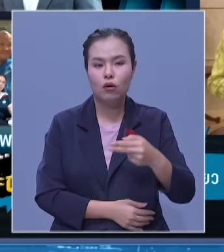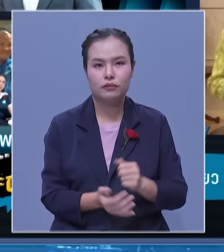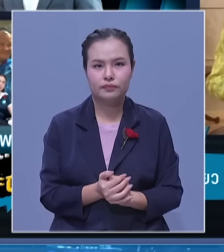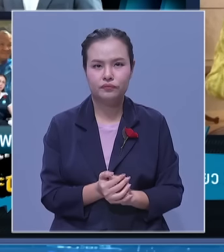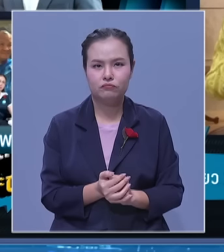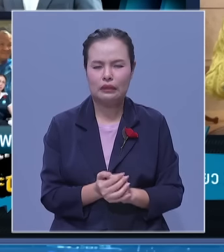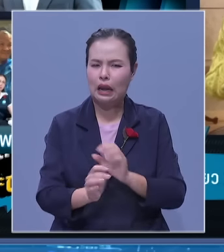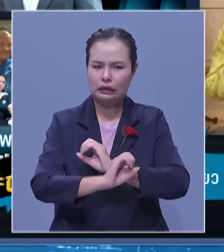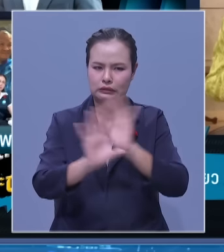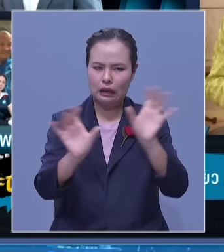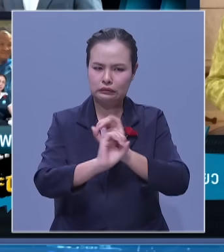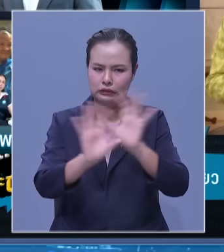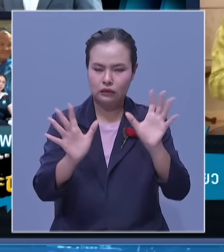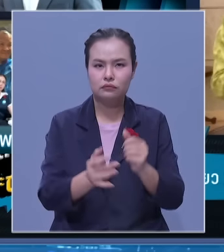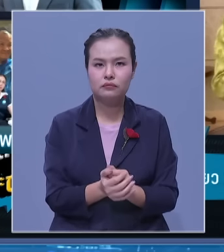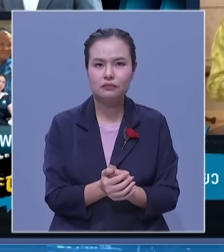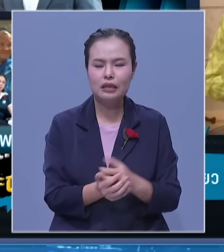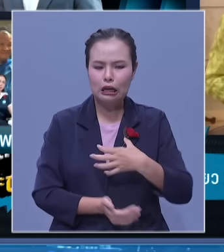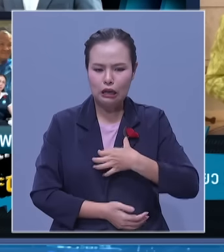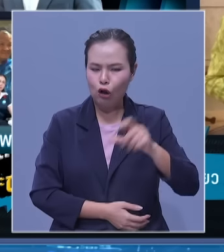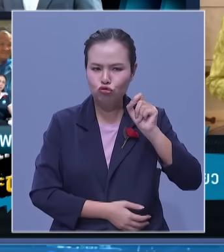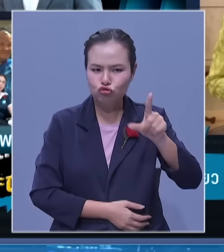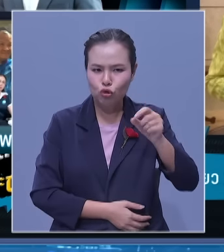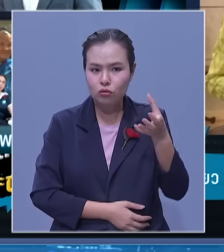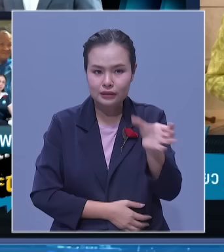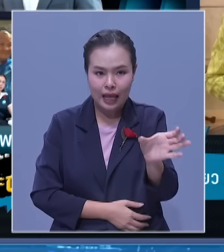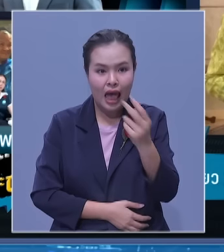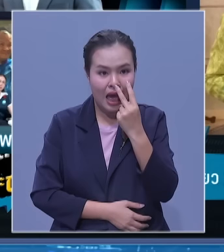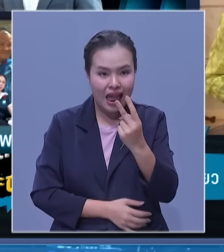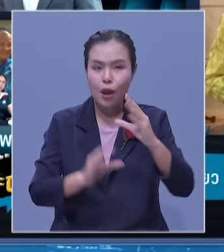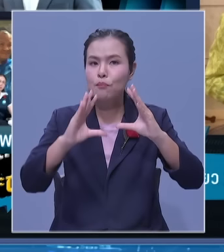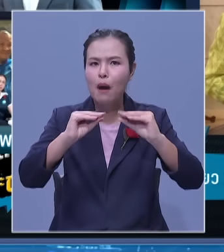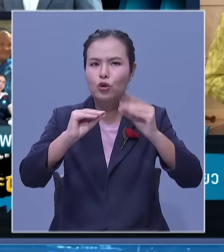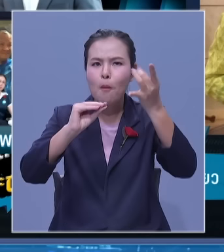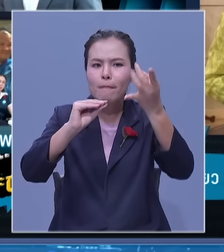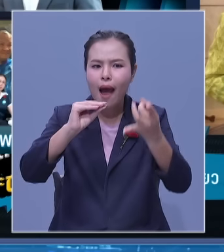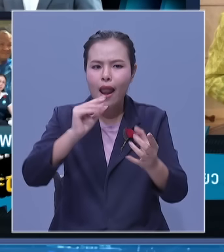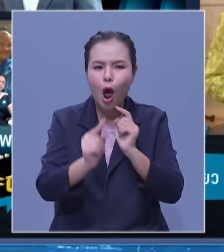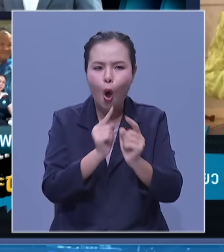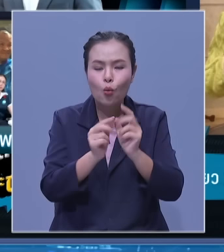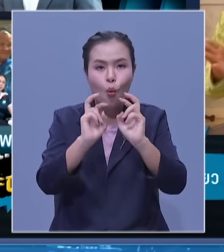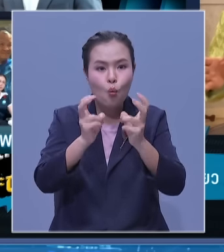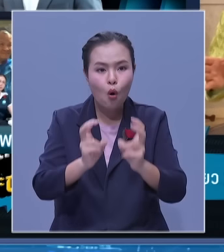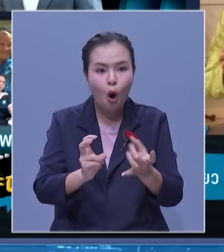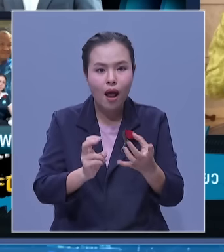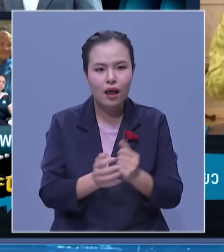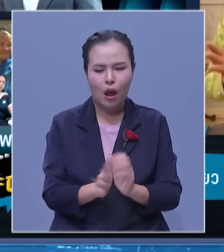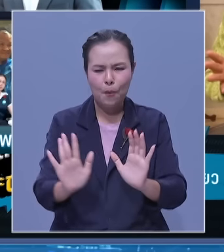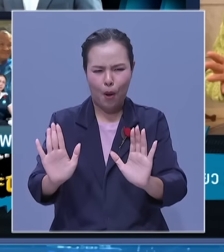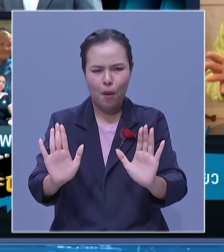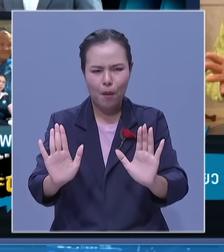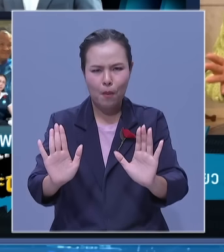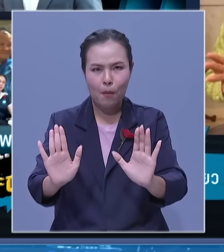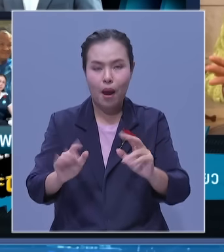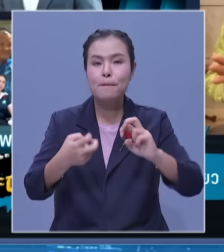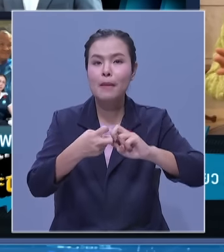ามทำให้โปร่งใสที่สุดนะอยากจะไลฟ์ด้วยซ้ำไปอ่ะอยากให้เห็นเลยว่าตอนประชุมเป็นยังไงค ุ ยกันเรื่องอะไรแต่ทางกมธ.ก็เบรกไว้บอกว่าเดี๋ยวมัน